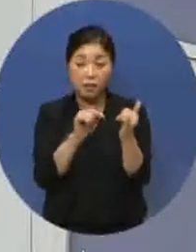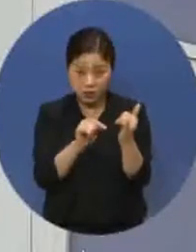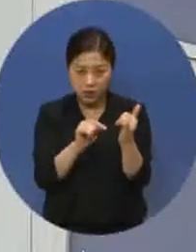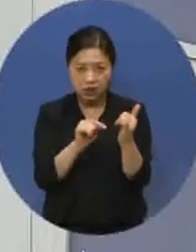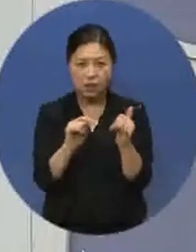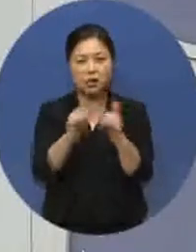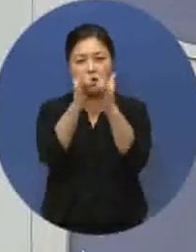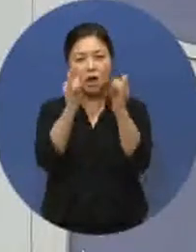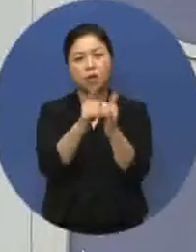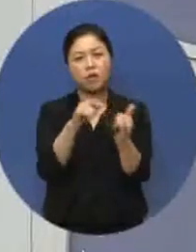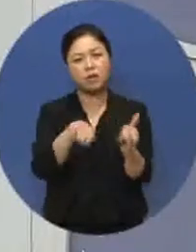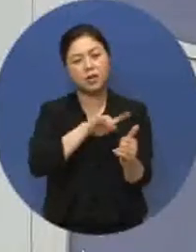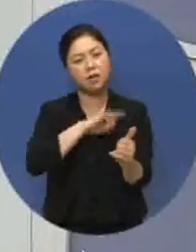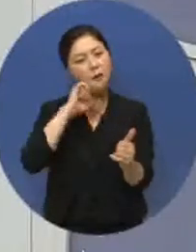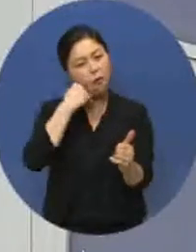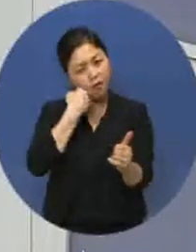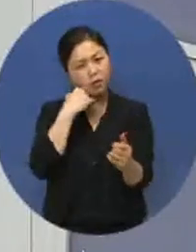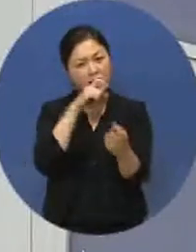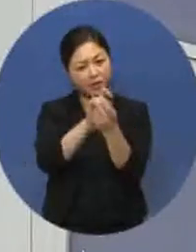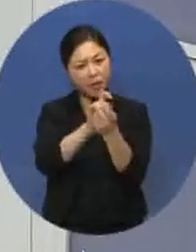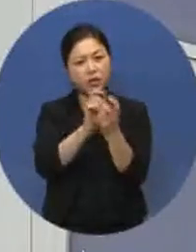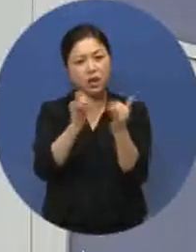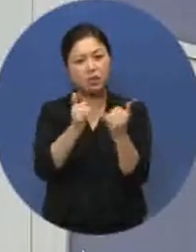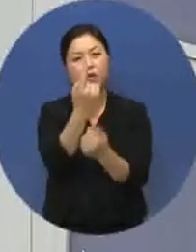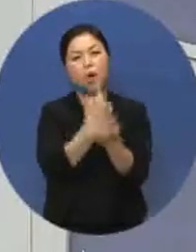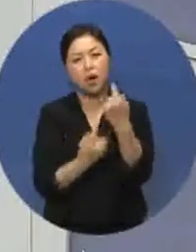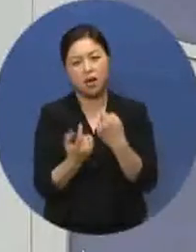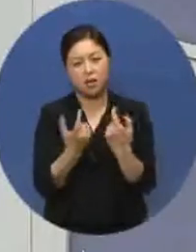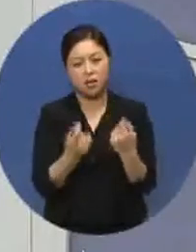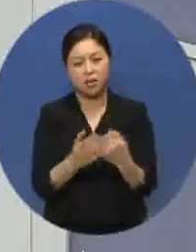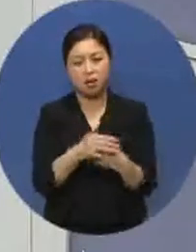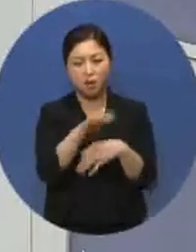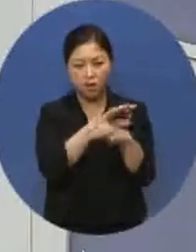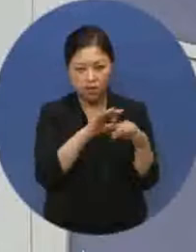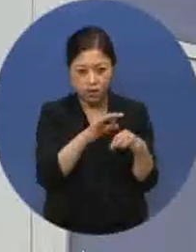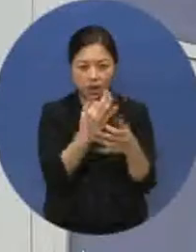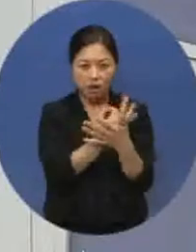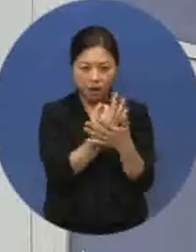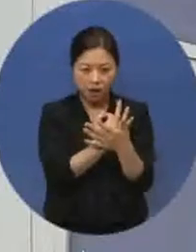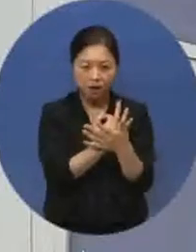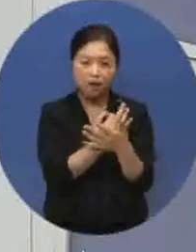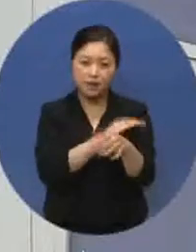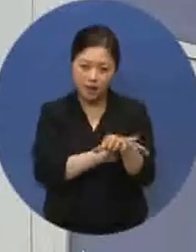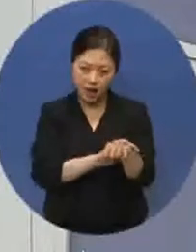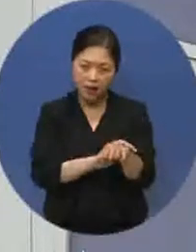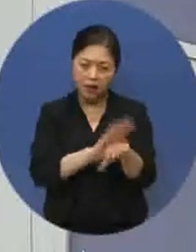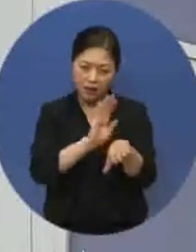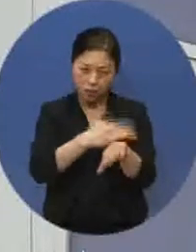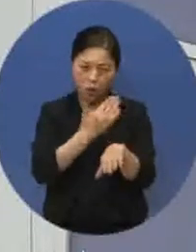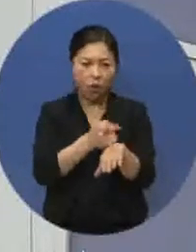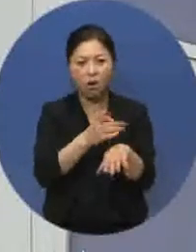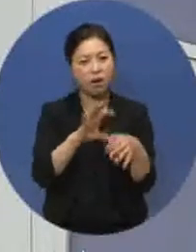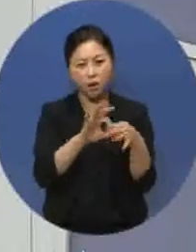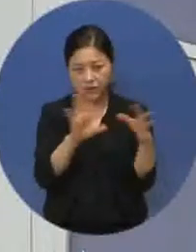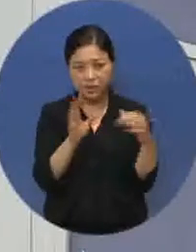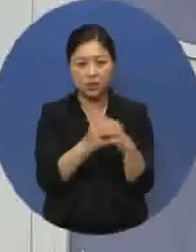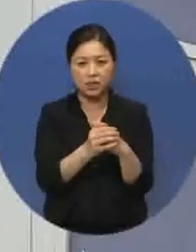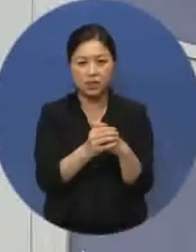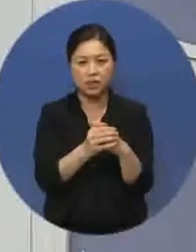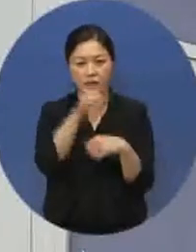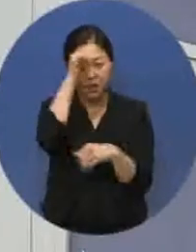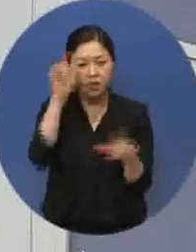가장 어려운 처지에 놓였던 분이 찾아옵니다. 그분이 경제적으로 잘 살고 못 살고를 떠나서 인생의 가장 어려운